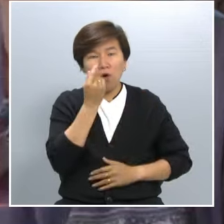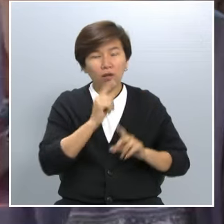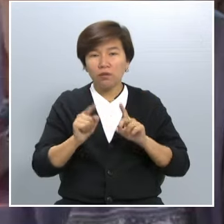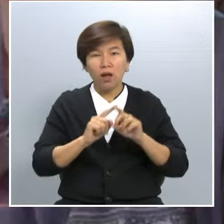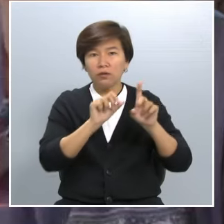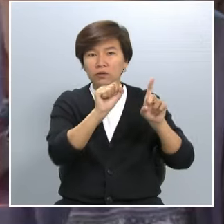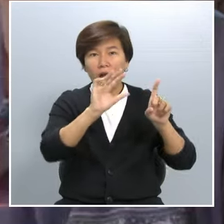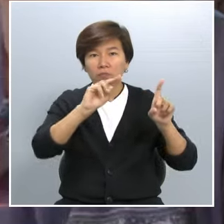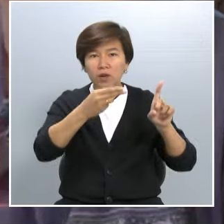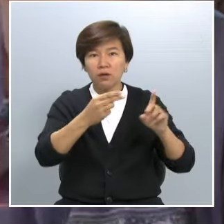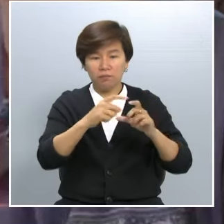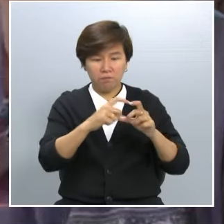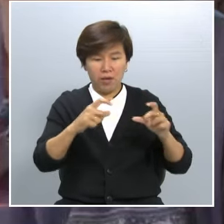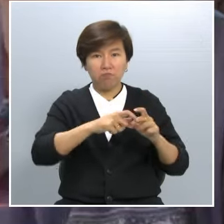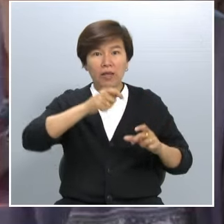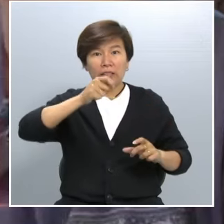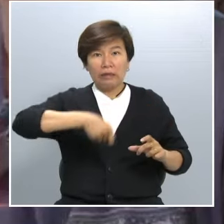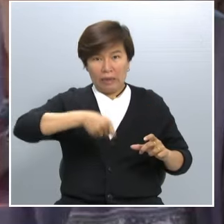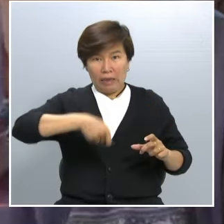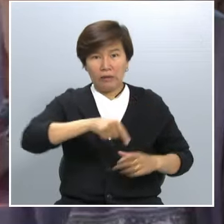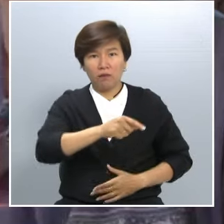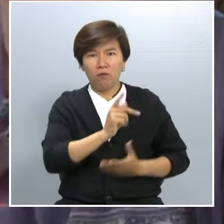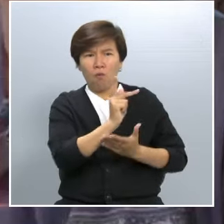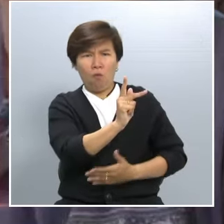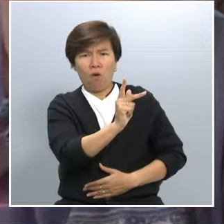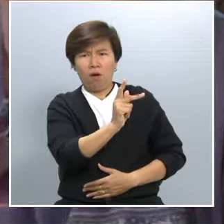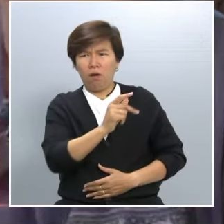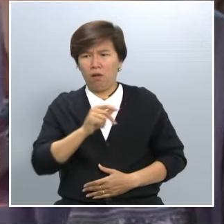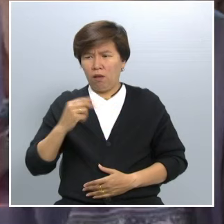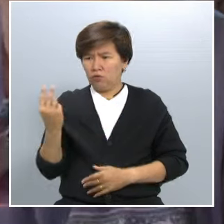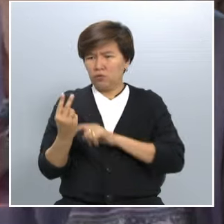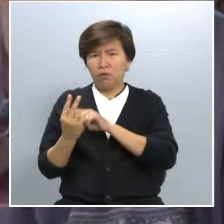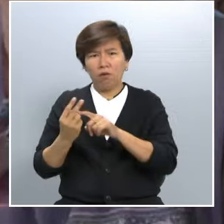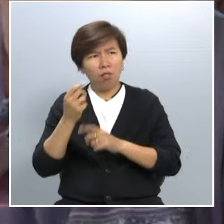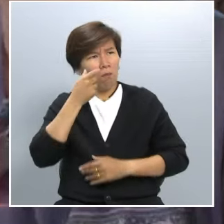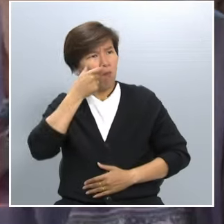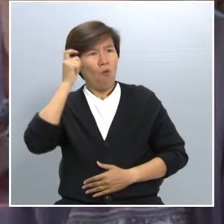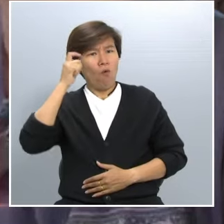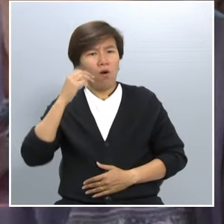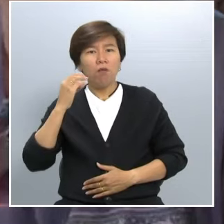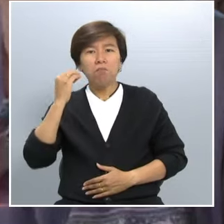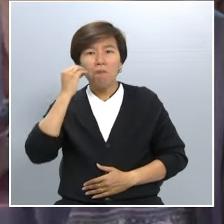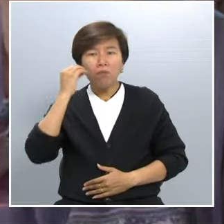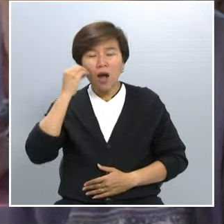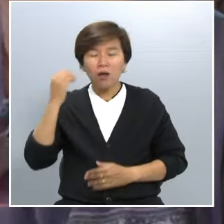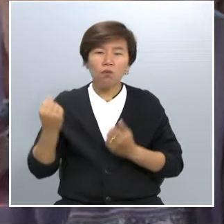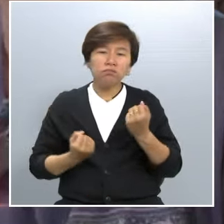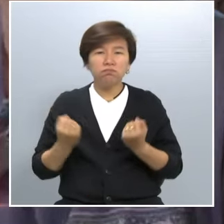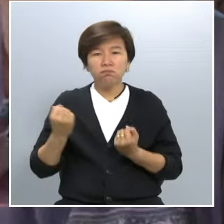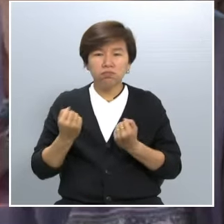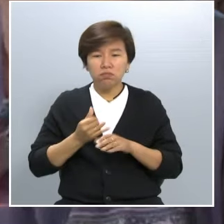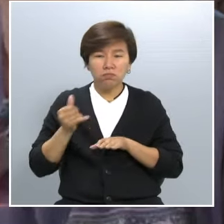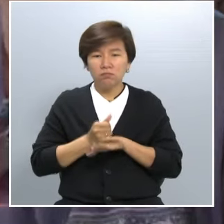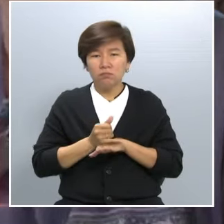ดเป็นการกู้ผ่านบัตรเครดิตนะคะสองแม่ลูกก็งงอะค่ะก็นั่งรถนะคะจากบ้านที่เขาใช้สนมาเพื่อจะ